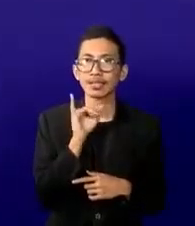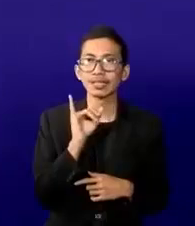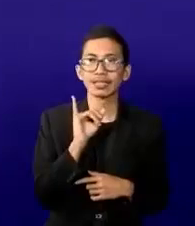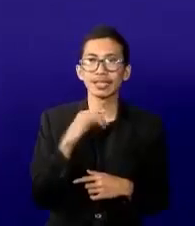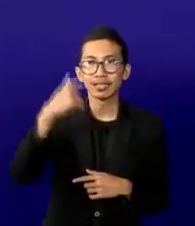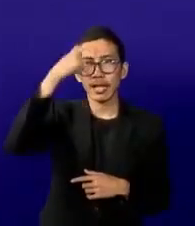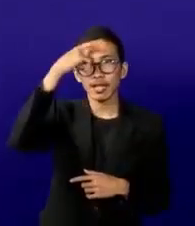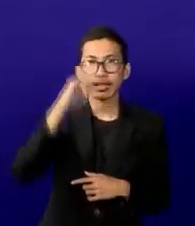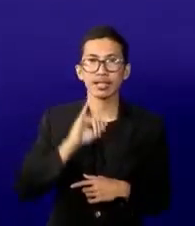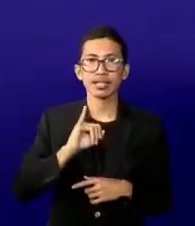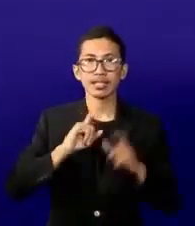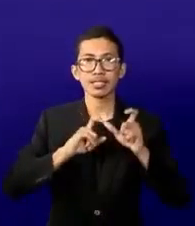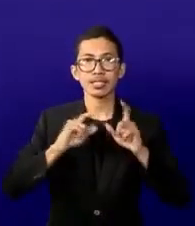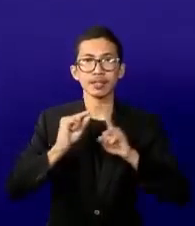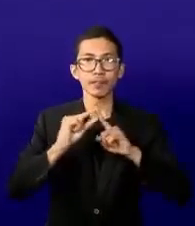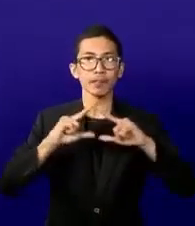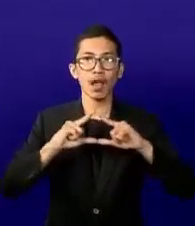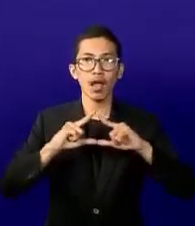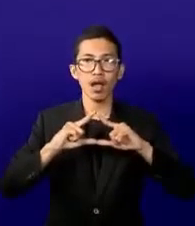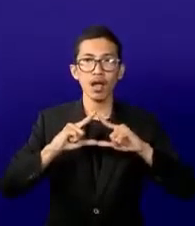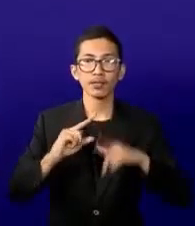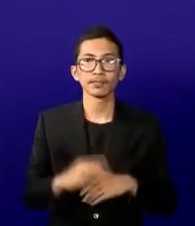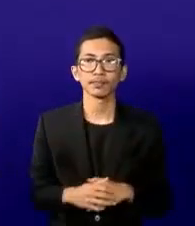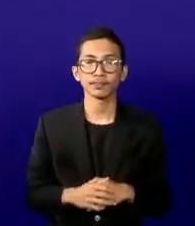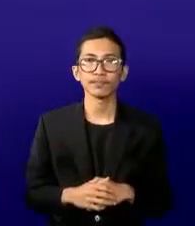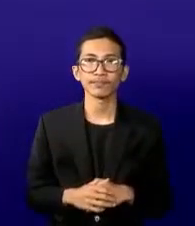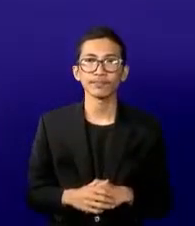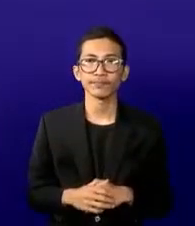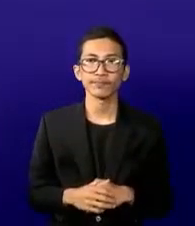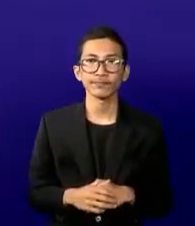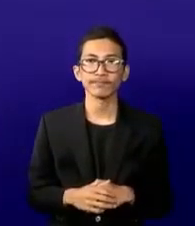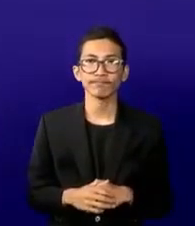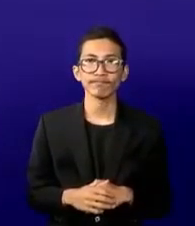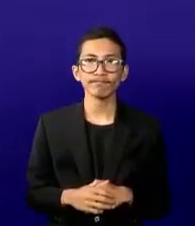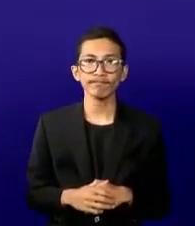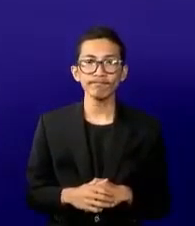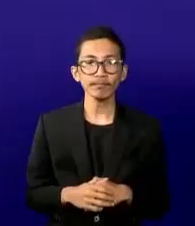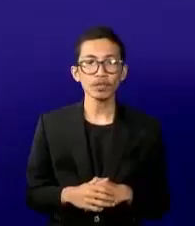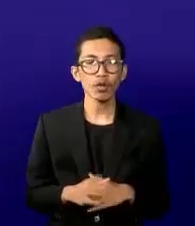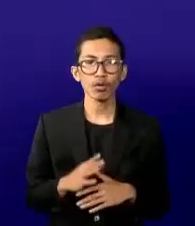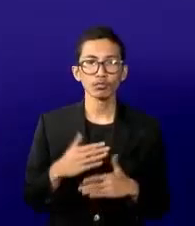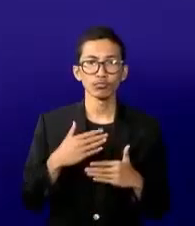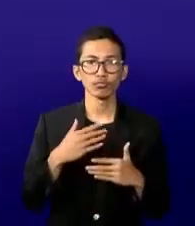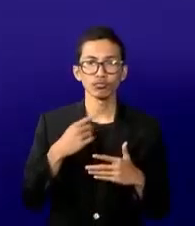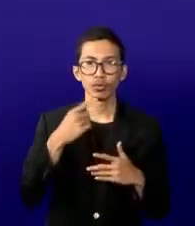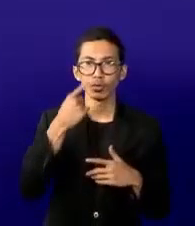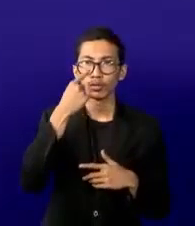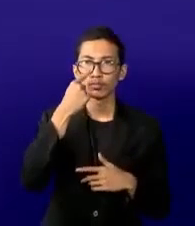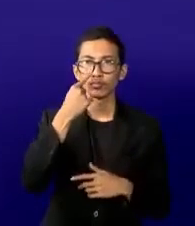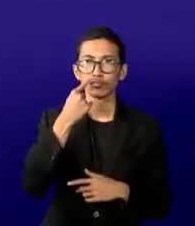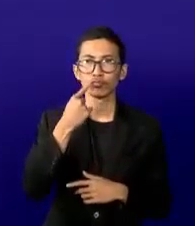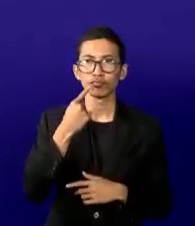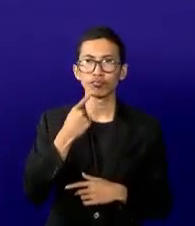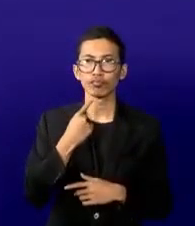paling sering dilaporkan untuk gejala-gejala yang ringan ya Nah selanjutnya kalau dia berproses lebih lanjut masuk ke saluran nafas bawah